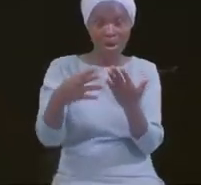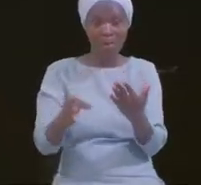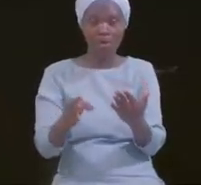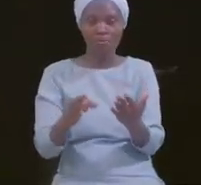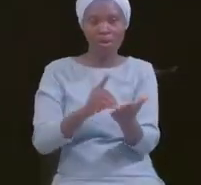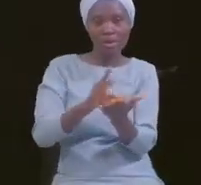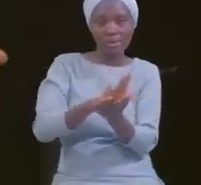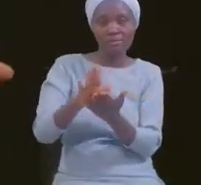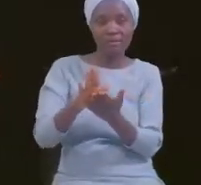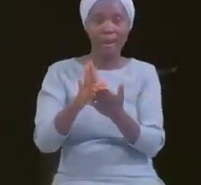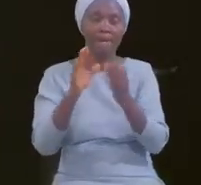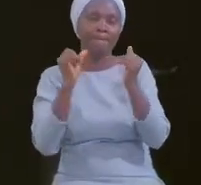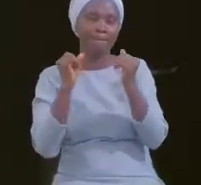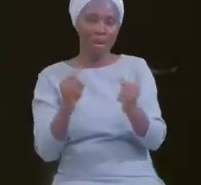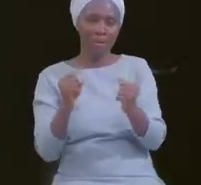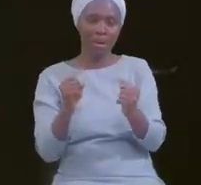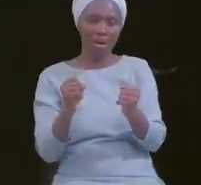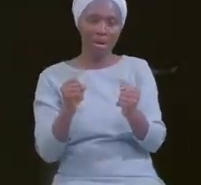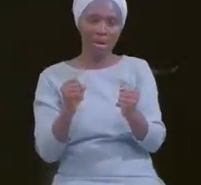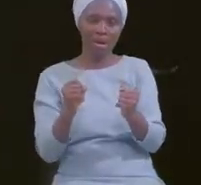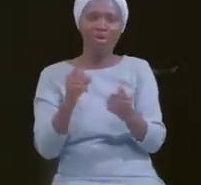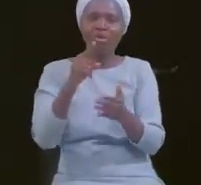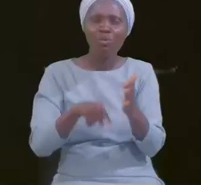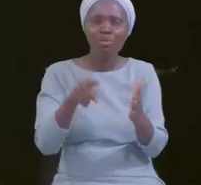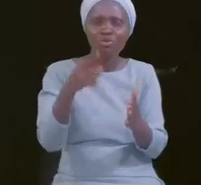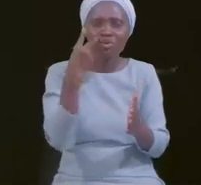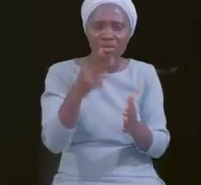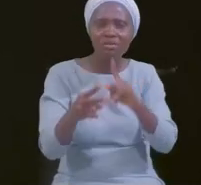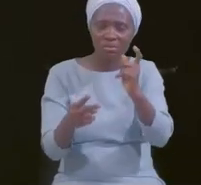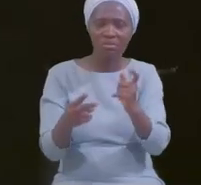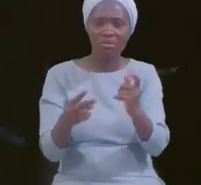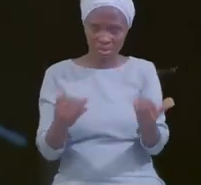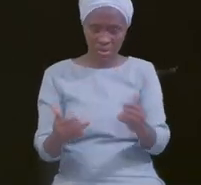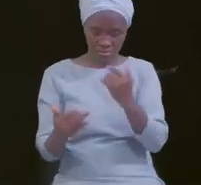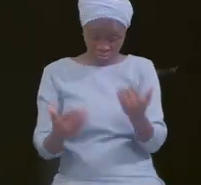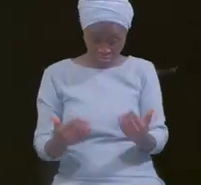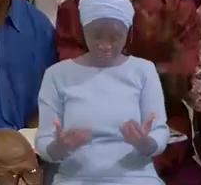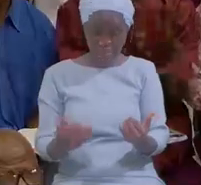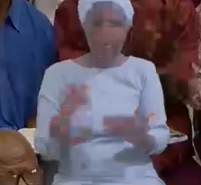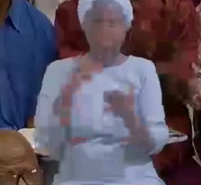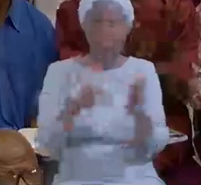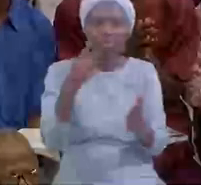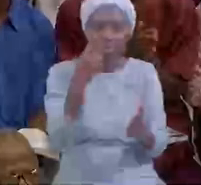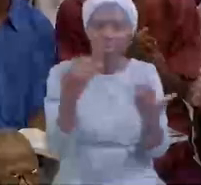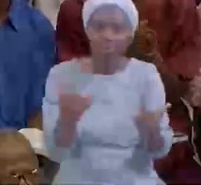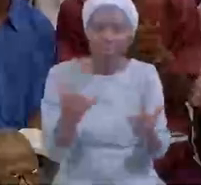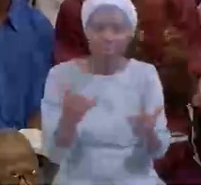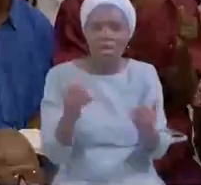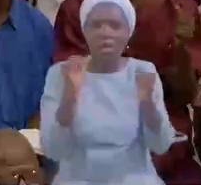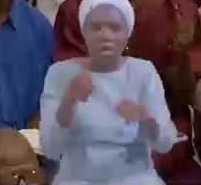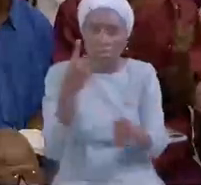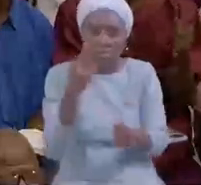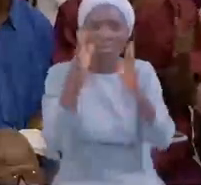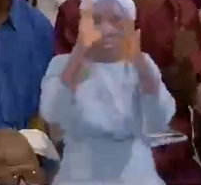que vois-tu? Que voyez-vous? Qu'est-ce que vous voyez maintenant? Est-ce que vous voyez des miracles venir à vous? Est-ce que vous voyez la puissance dans votre